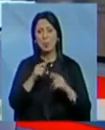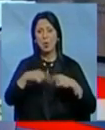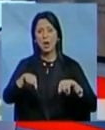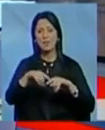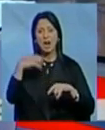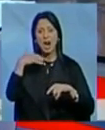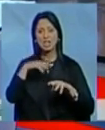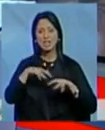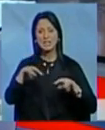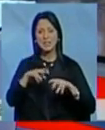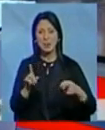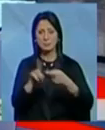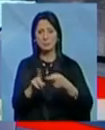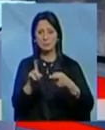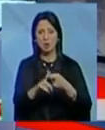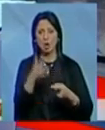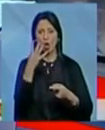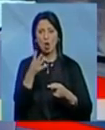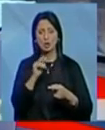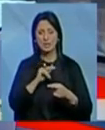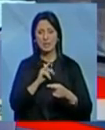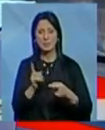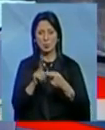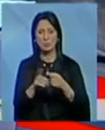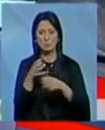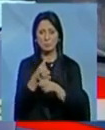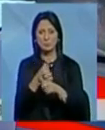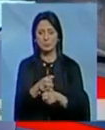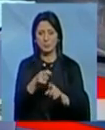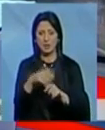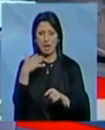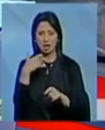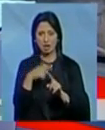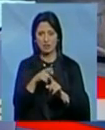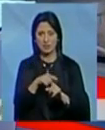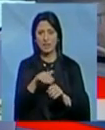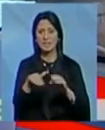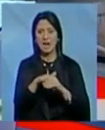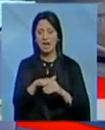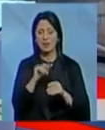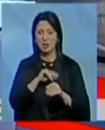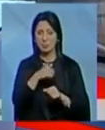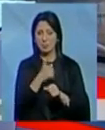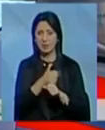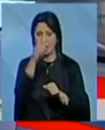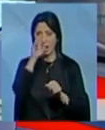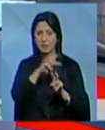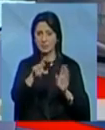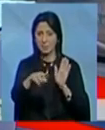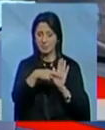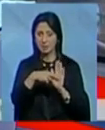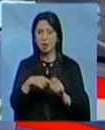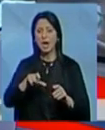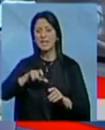ორგანიზაციები აჭარის სამინისტროებს შეუერთდება. Ოთხი საქვეუწყებო დაწესებულება მოქმედებს აჭარაში: საარქივო დეპარტამენტი, დაექვემდებარება განათლების